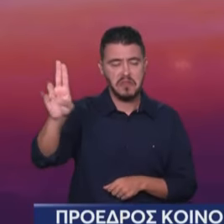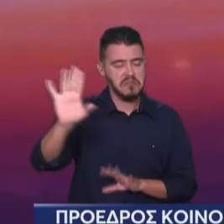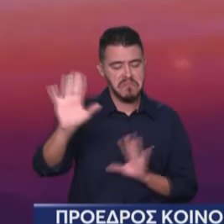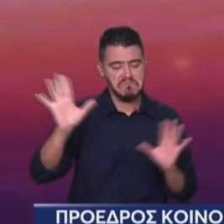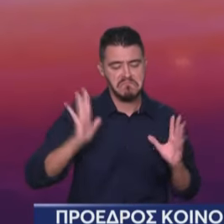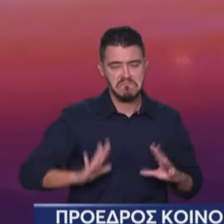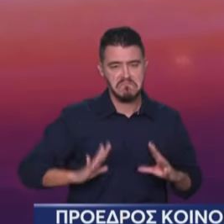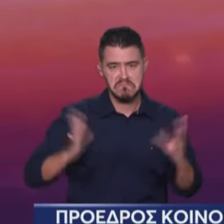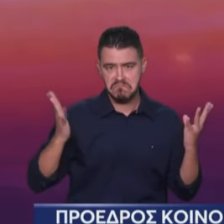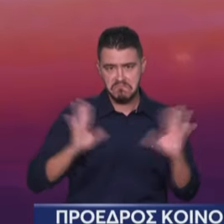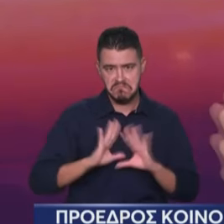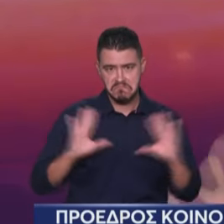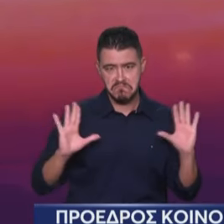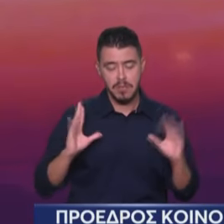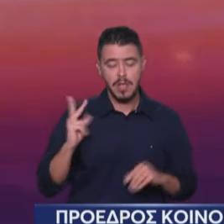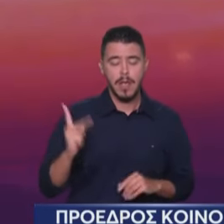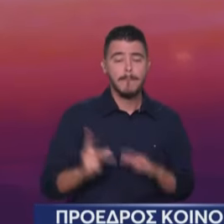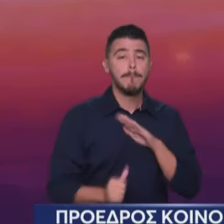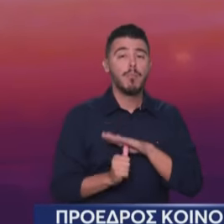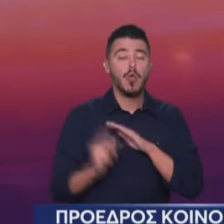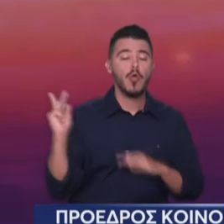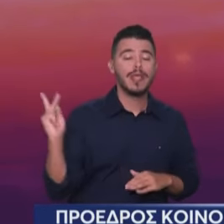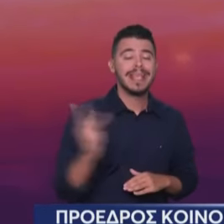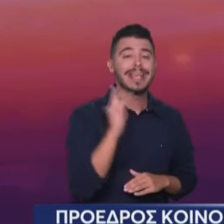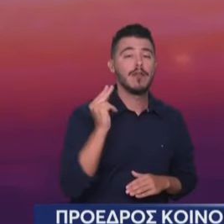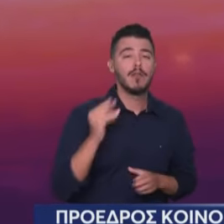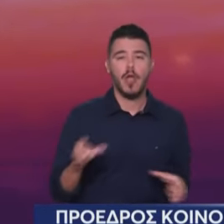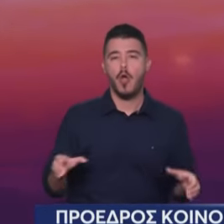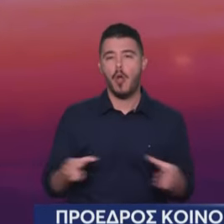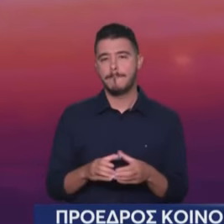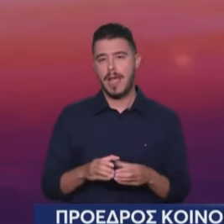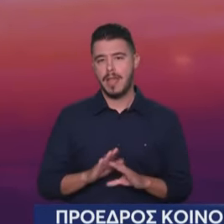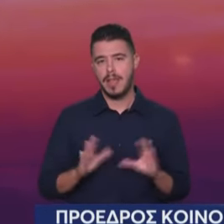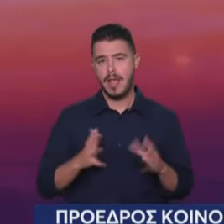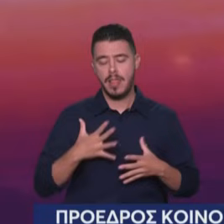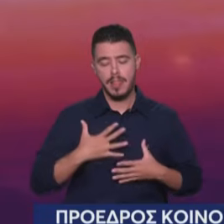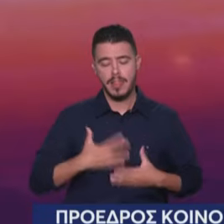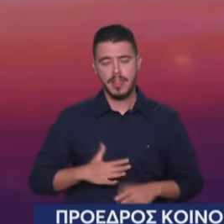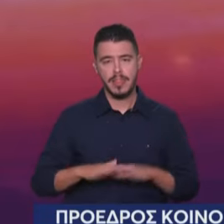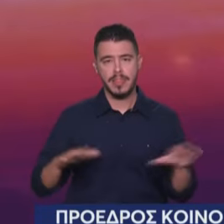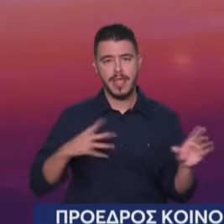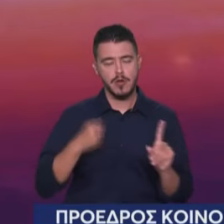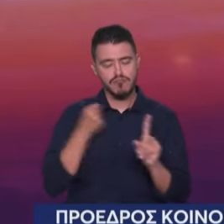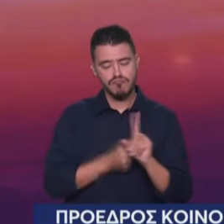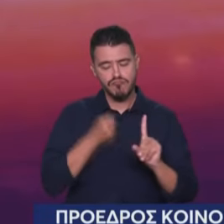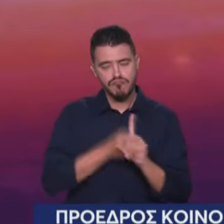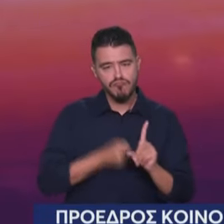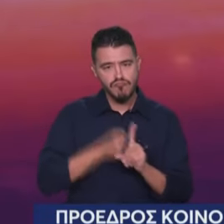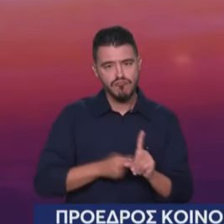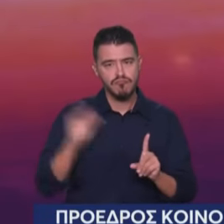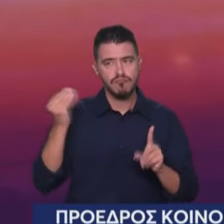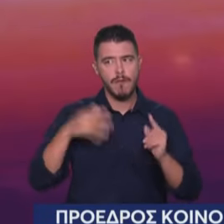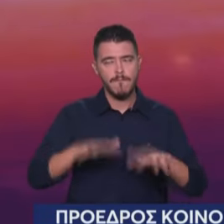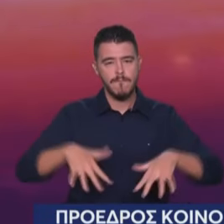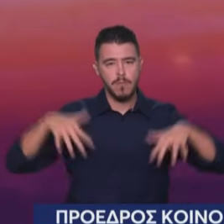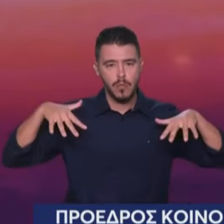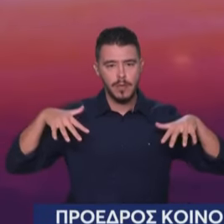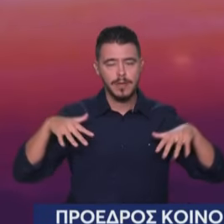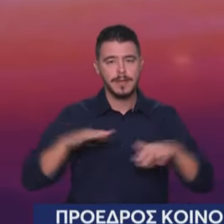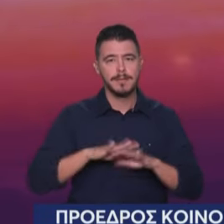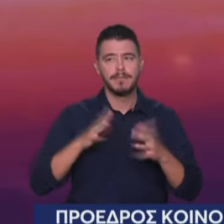ως πρόεδρος της κοινοβουλευτικής ομάδας αυτή την περίοδο. Θέλω να είμαστε πάρα πολύ ενεργοί στη Βουλή, στις δημόσιες τοποθετήσεις μου.